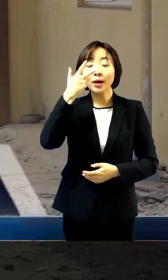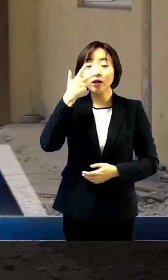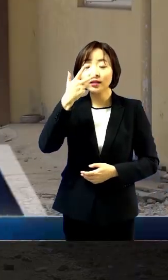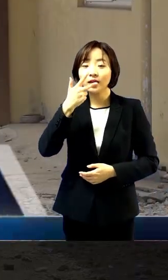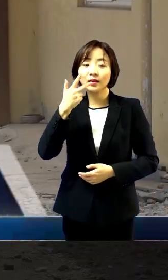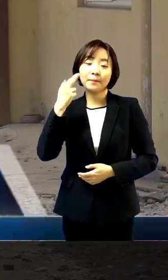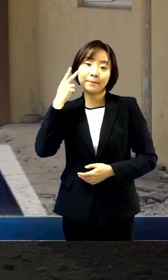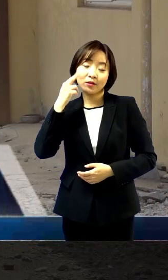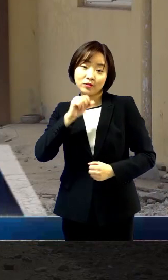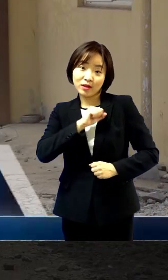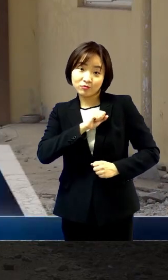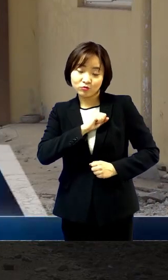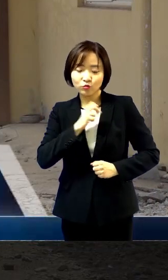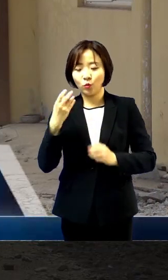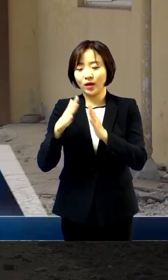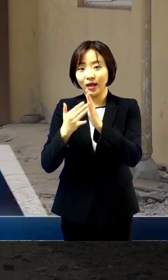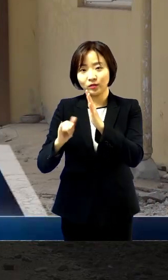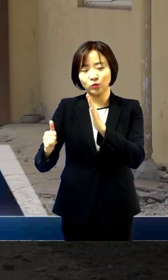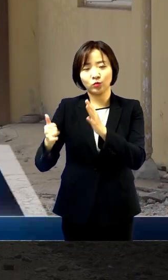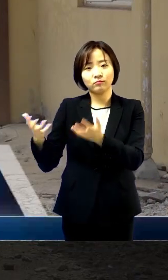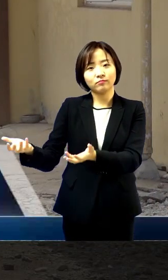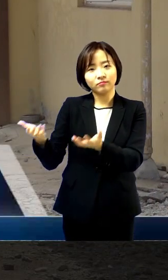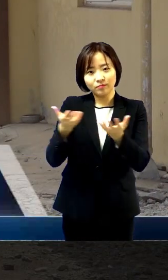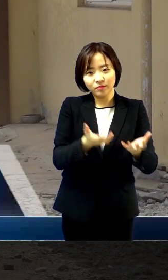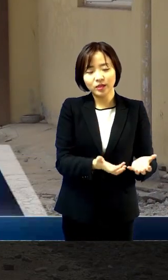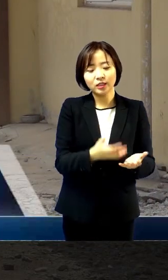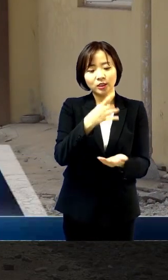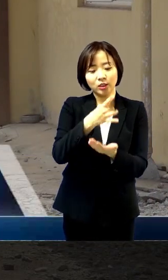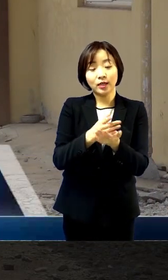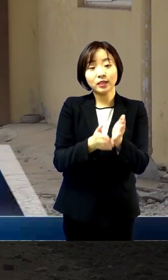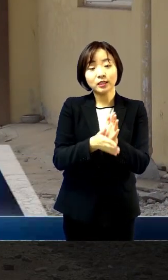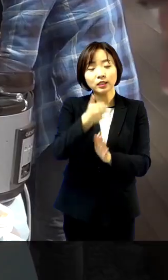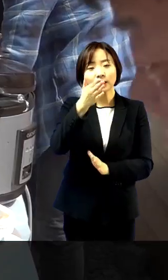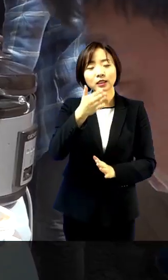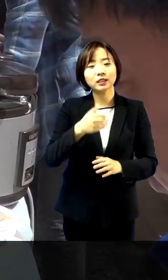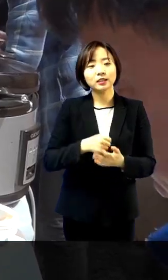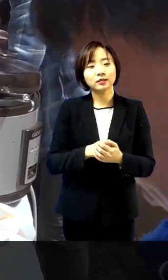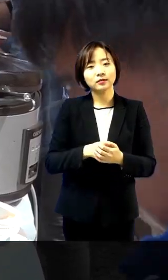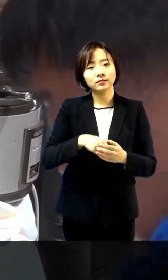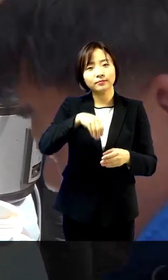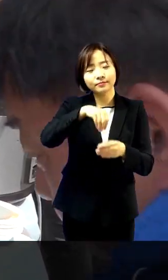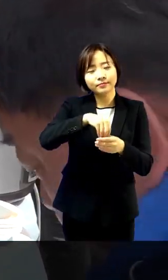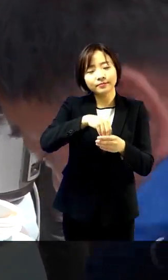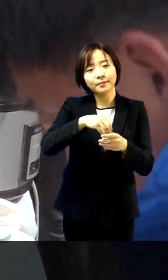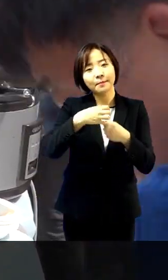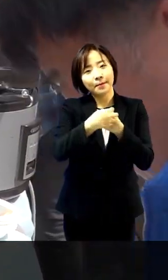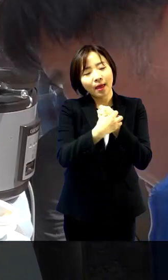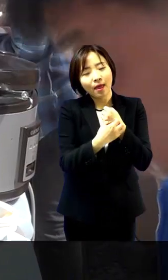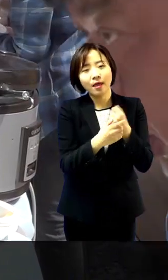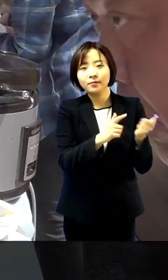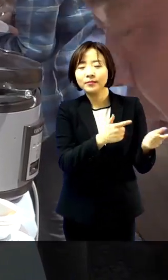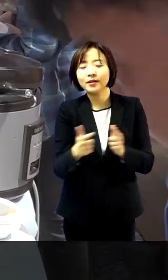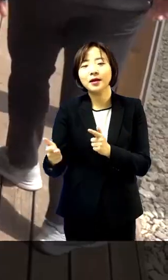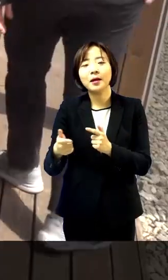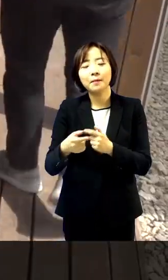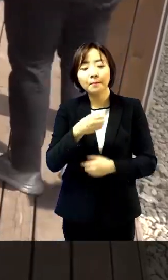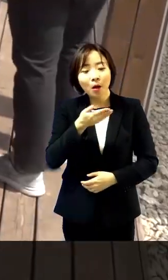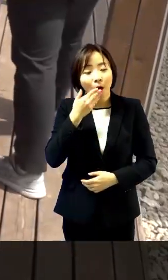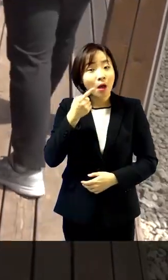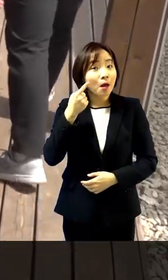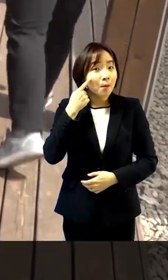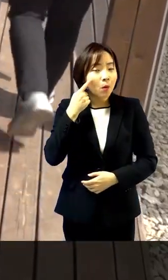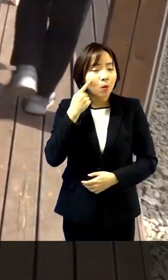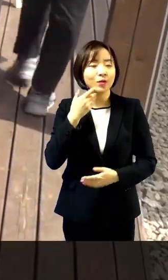이날의 팜파티는 평택 주한미군과 주한미군 가족들을 대상으로 천안 지역의 농산물을 직접 보고